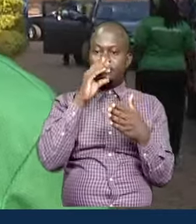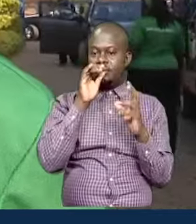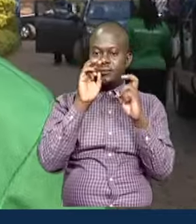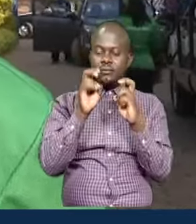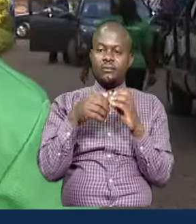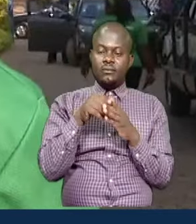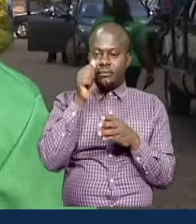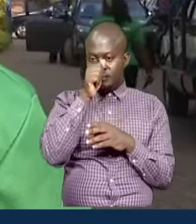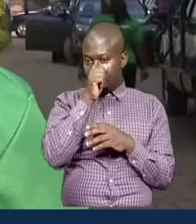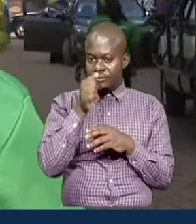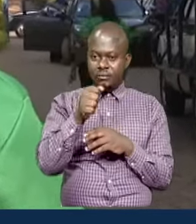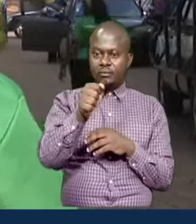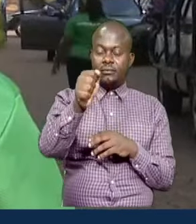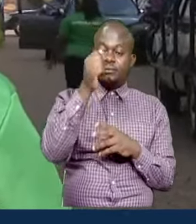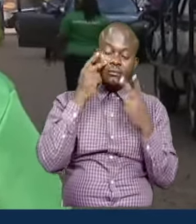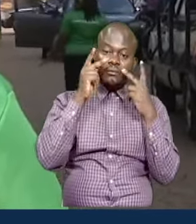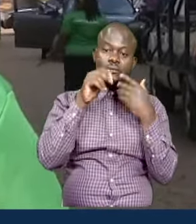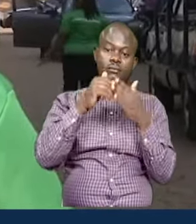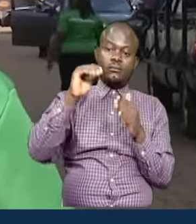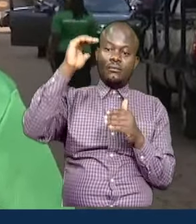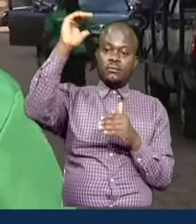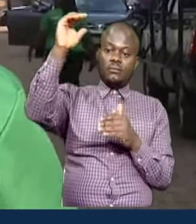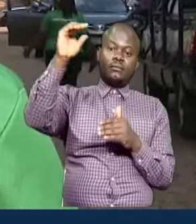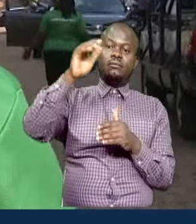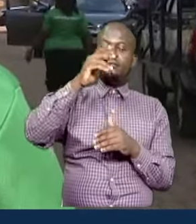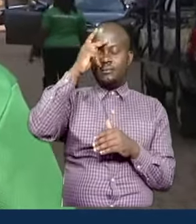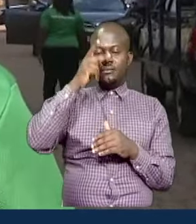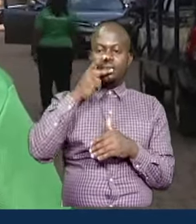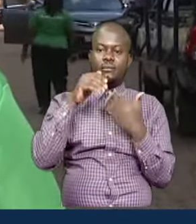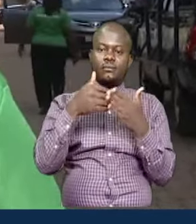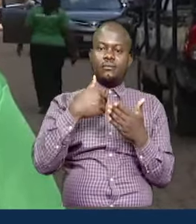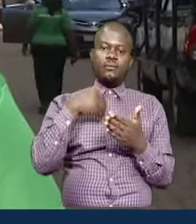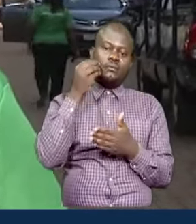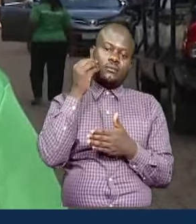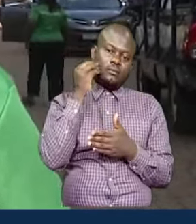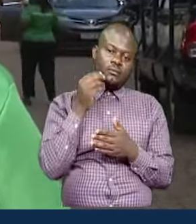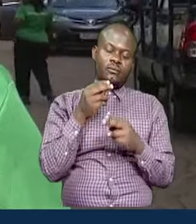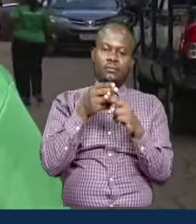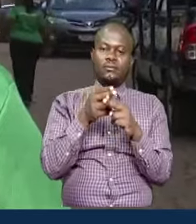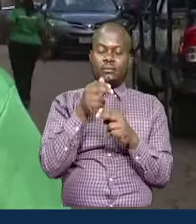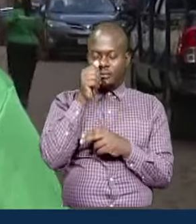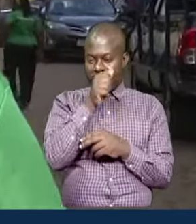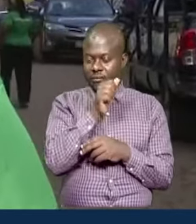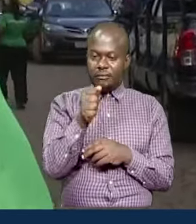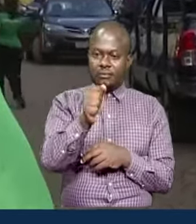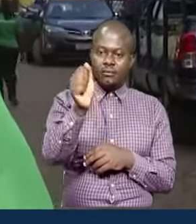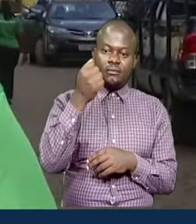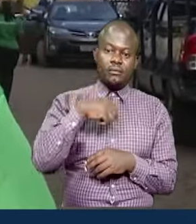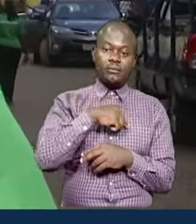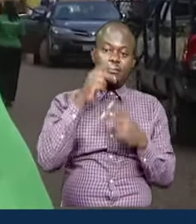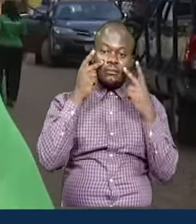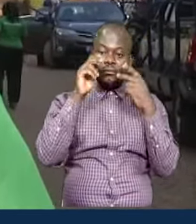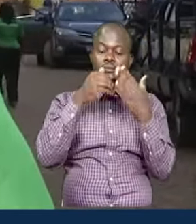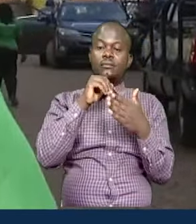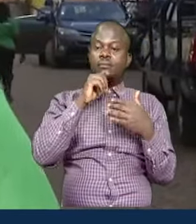ari inzererezi. Ugasanga nk'umuntu mukuru w'umupapa, umubyeyi ufite urugo, bakamwita inzererezi. Kandi twebwe tubona ko nta